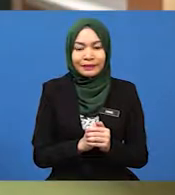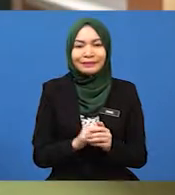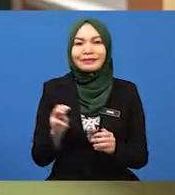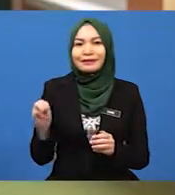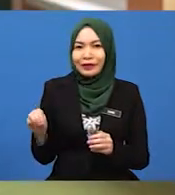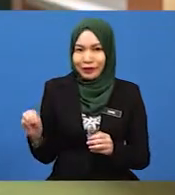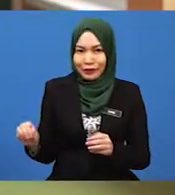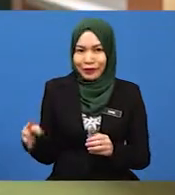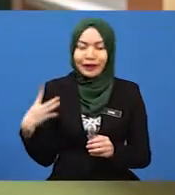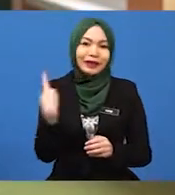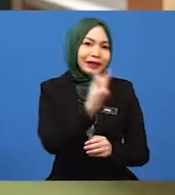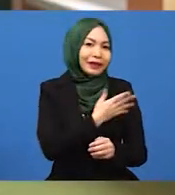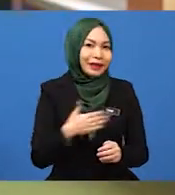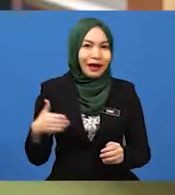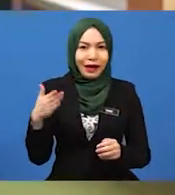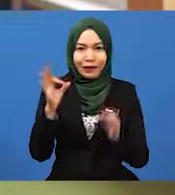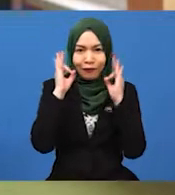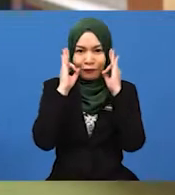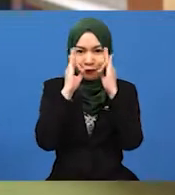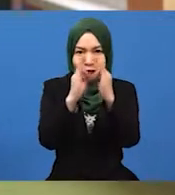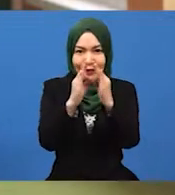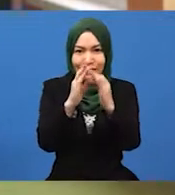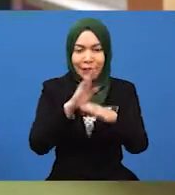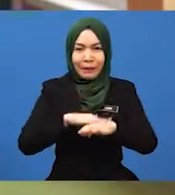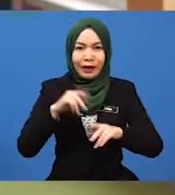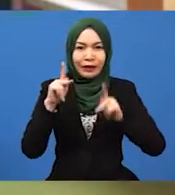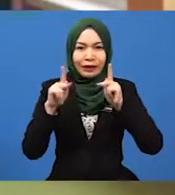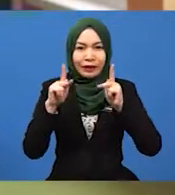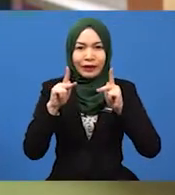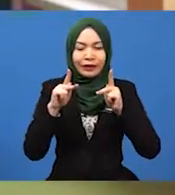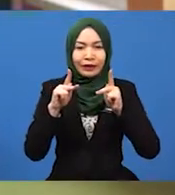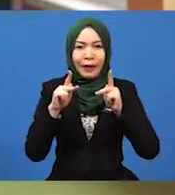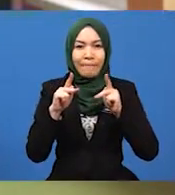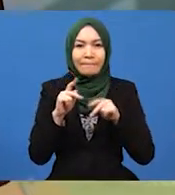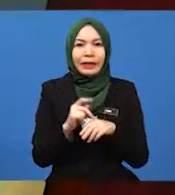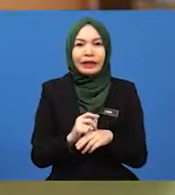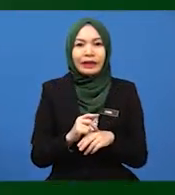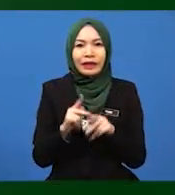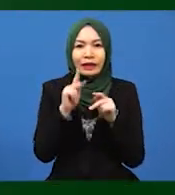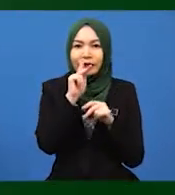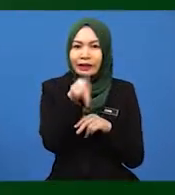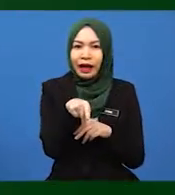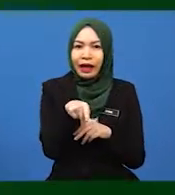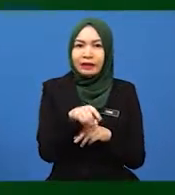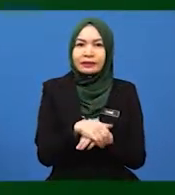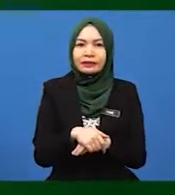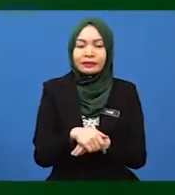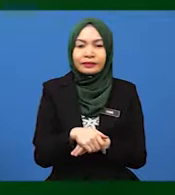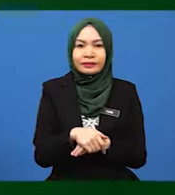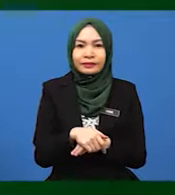Murid-murid, kita akan fokus kepada kata perintah yang digunakan dalam ayat